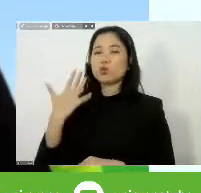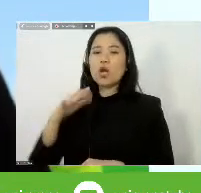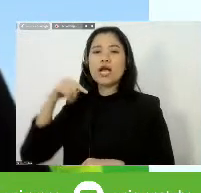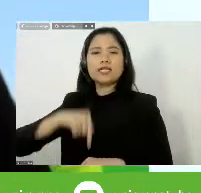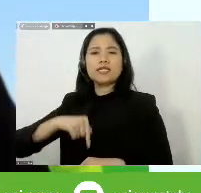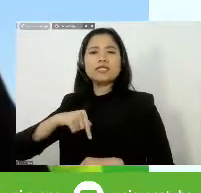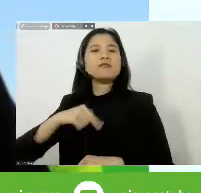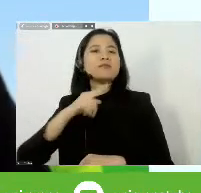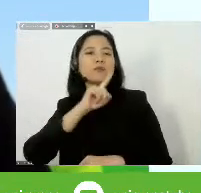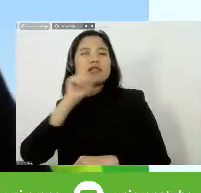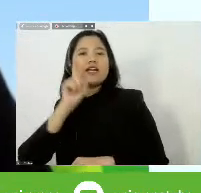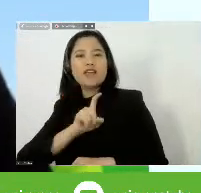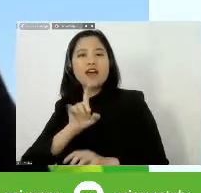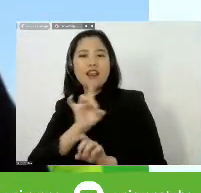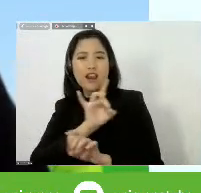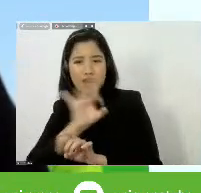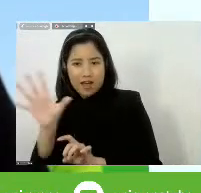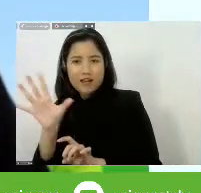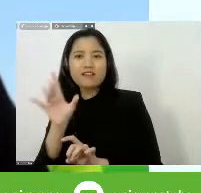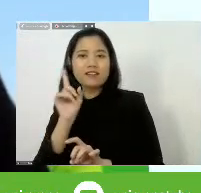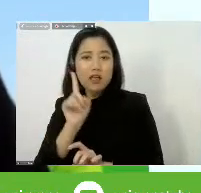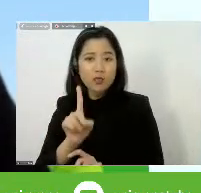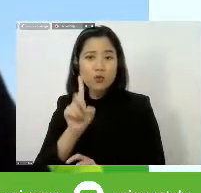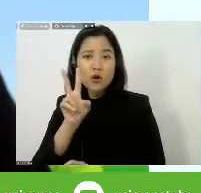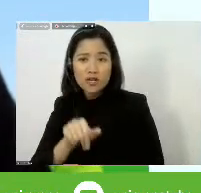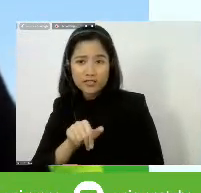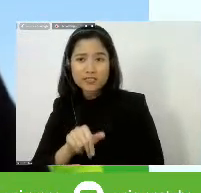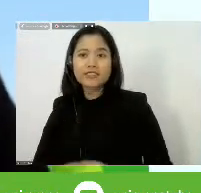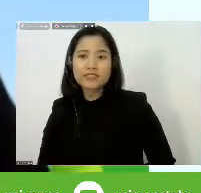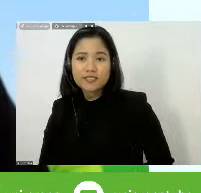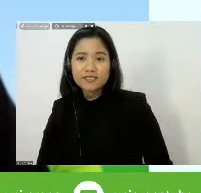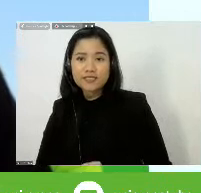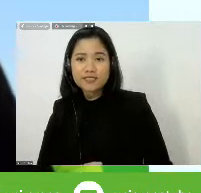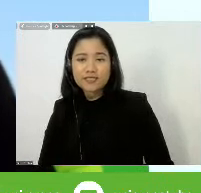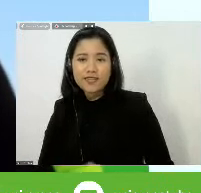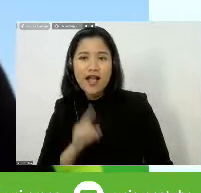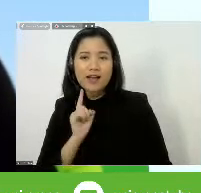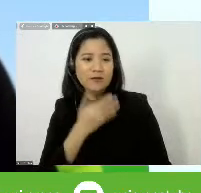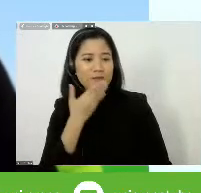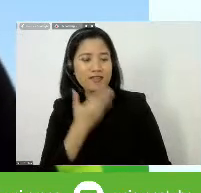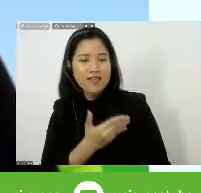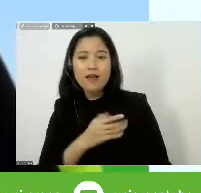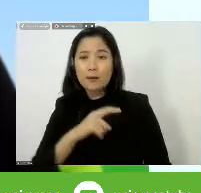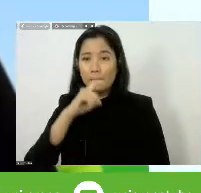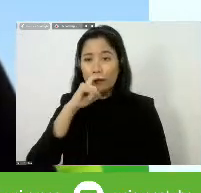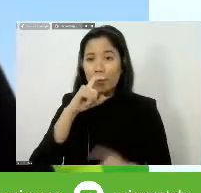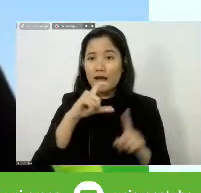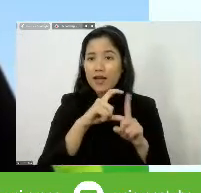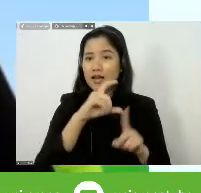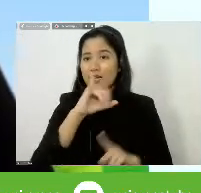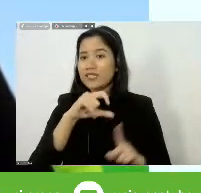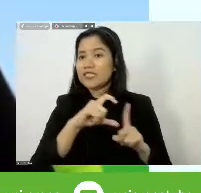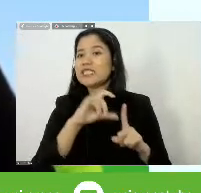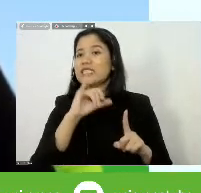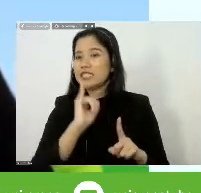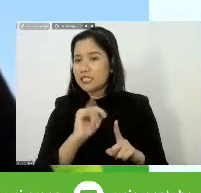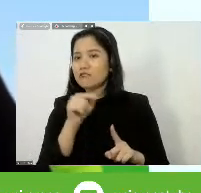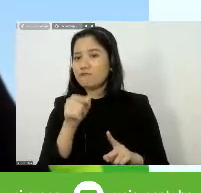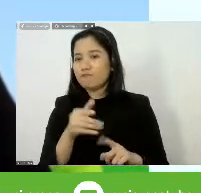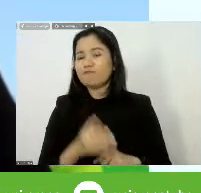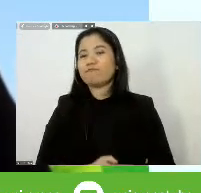pertanyaan berikutnya satu lagi ya Ini juga ada pertanyaan untuk padi di Eh